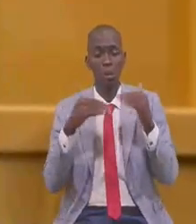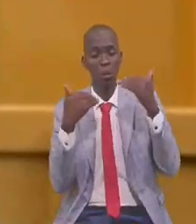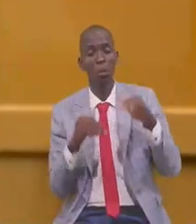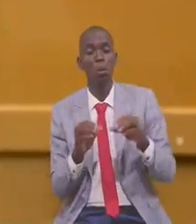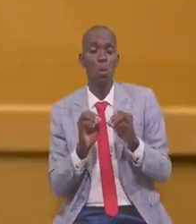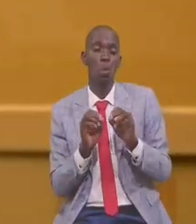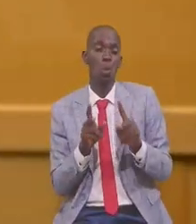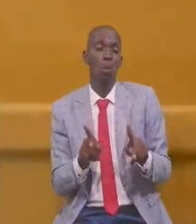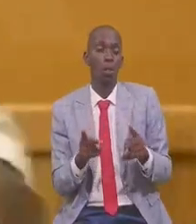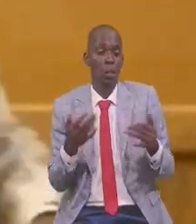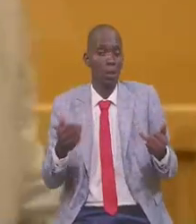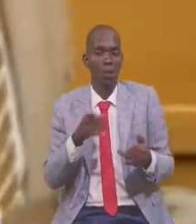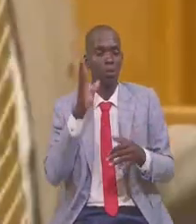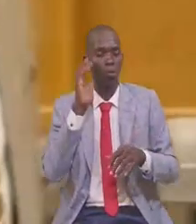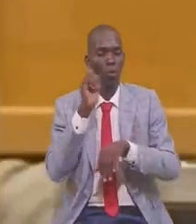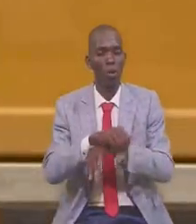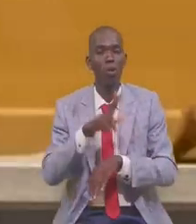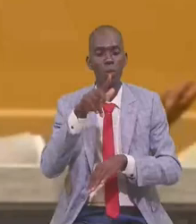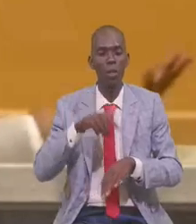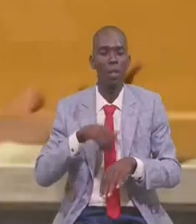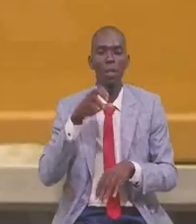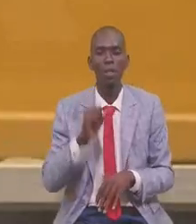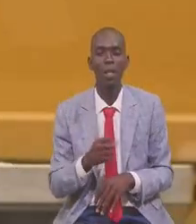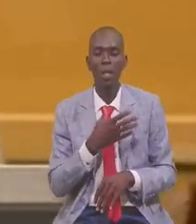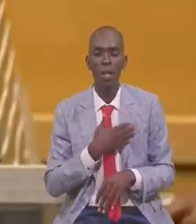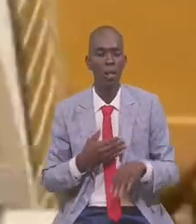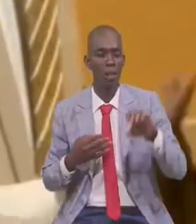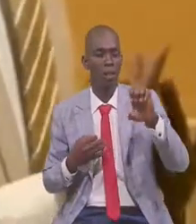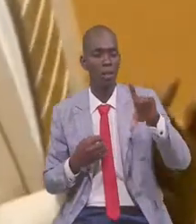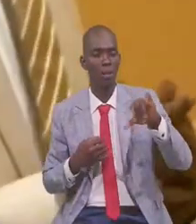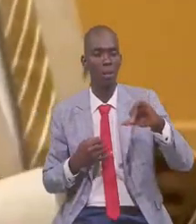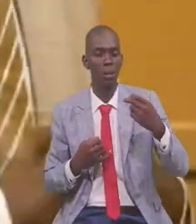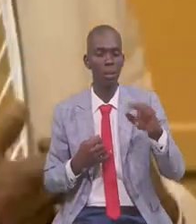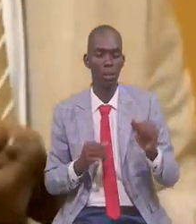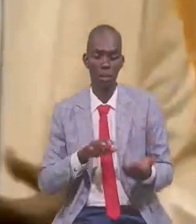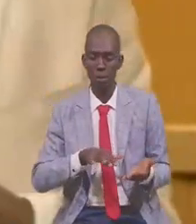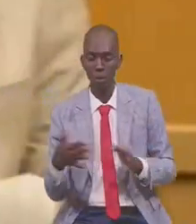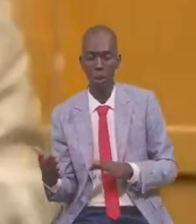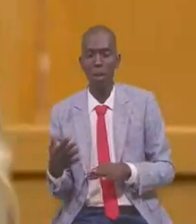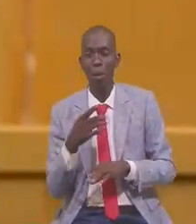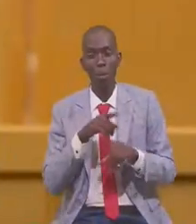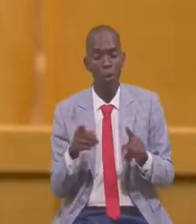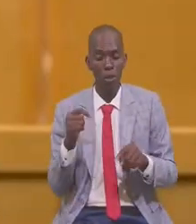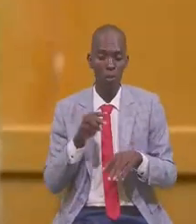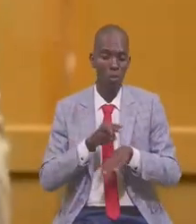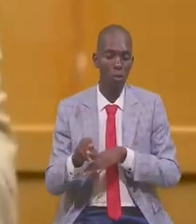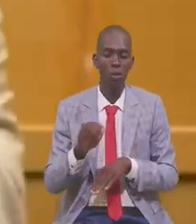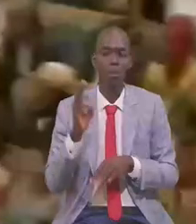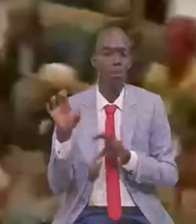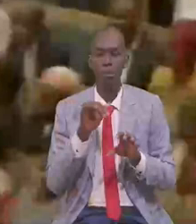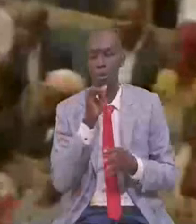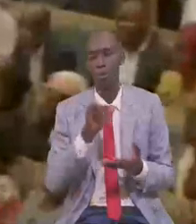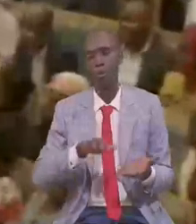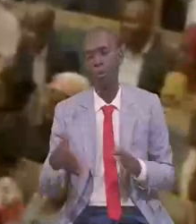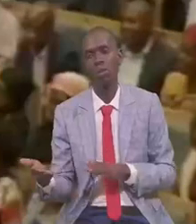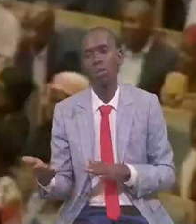vaincre trois fois. Et Élisée est parti. Mais son ministère n'avait pas fini.